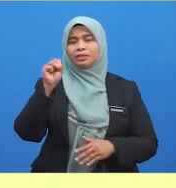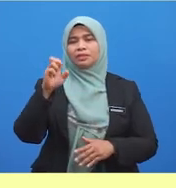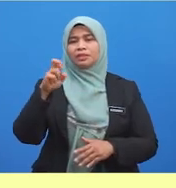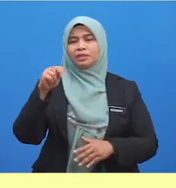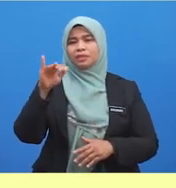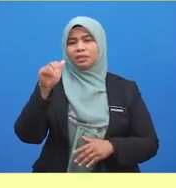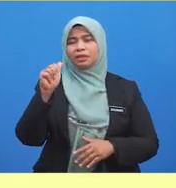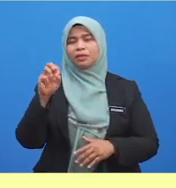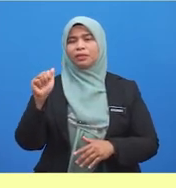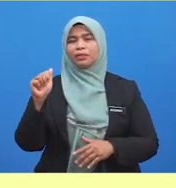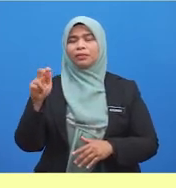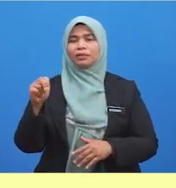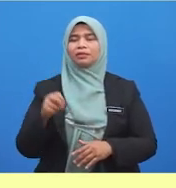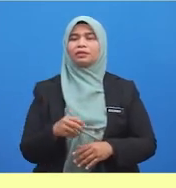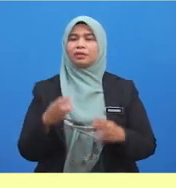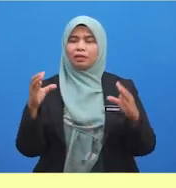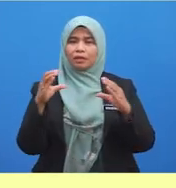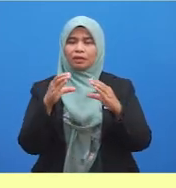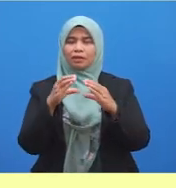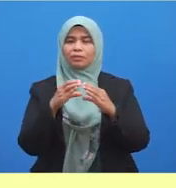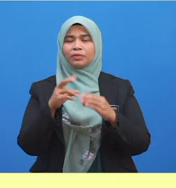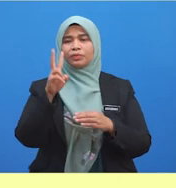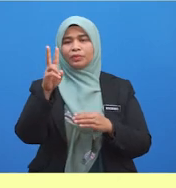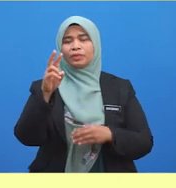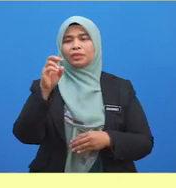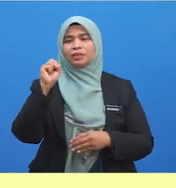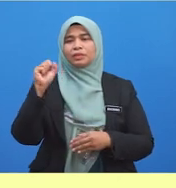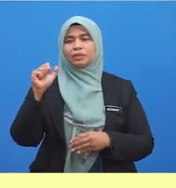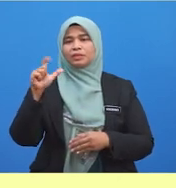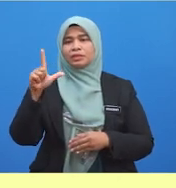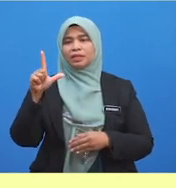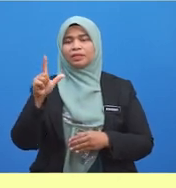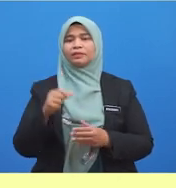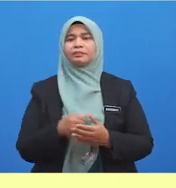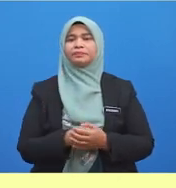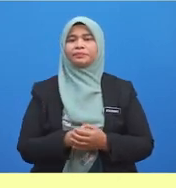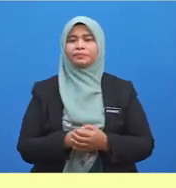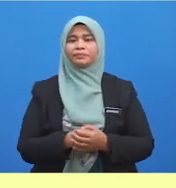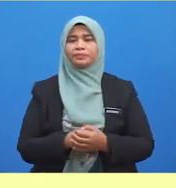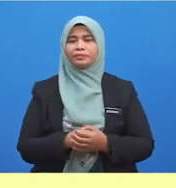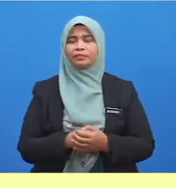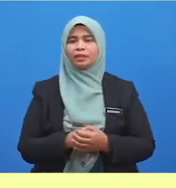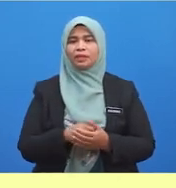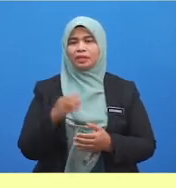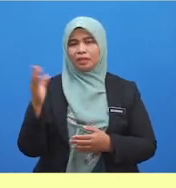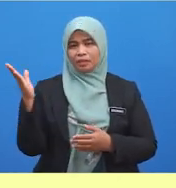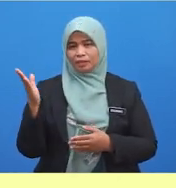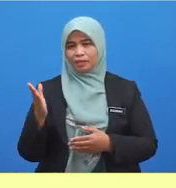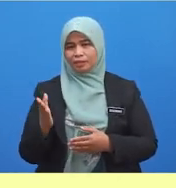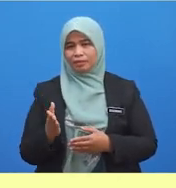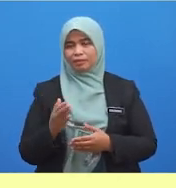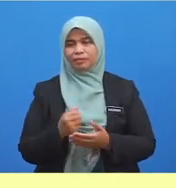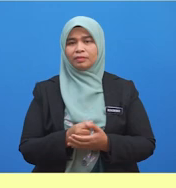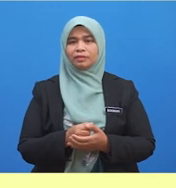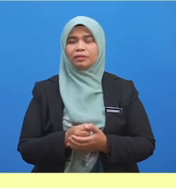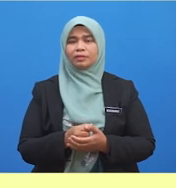penggabungan dua sel pembiakan iaitu gamet haploid, sperma dan ovum